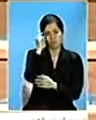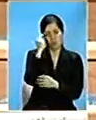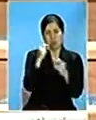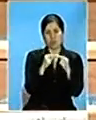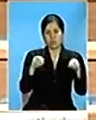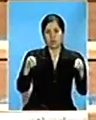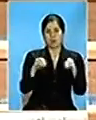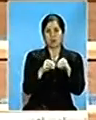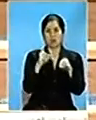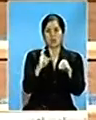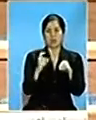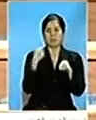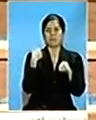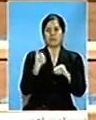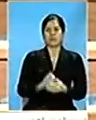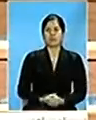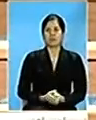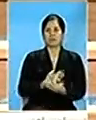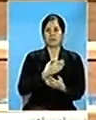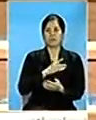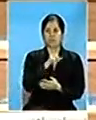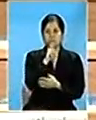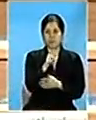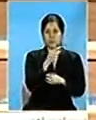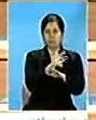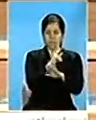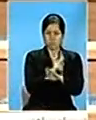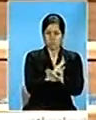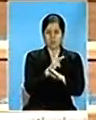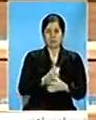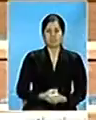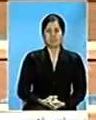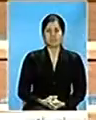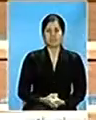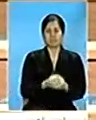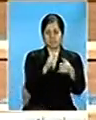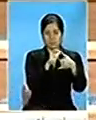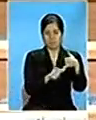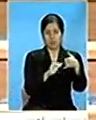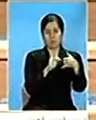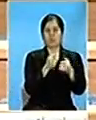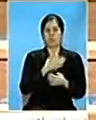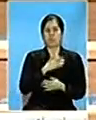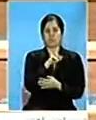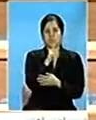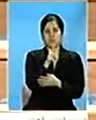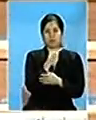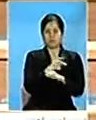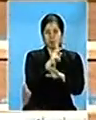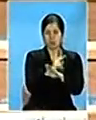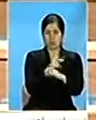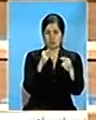ใดผมถามท่านประธานไปยังผู้รับผิดชอบสภาพัฒนาการเมืองด้วยความเคาร